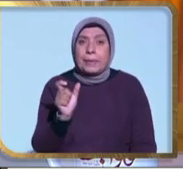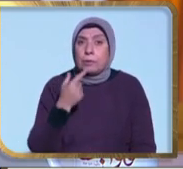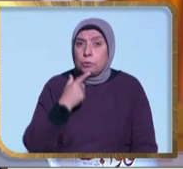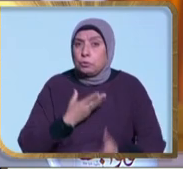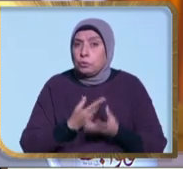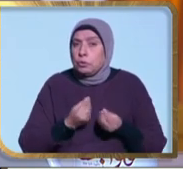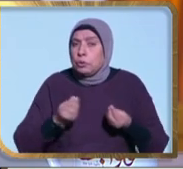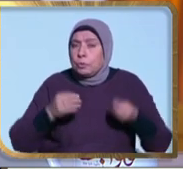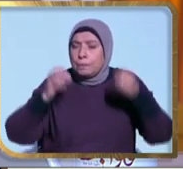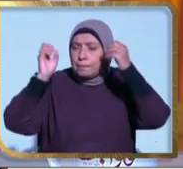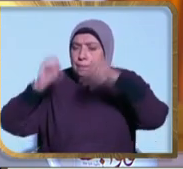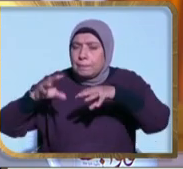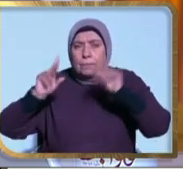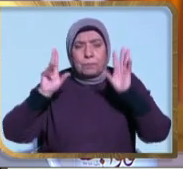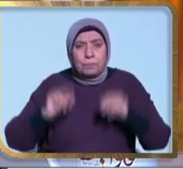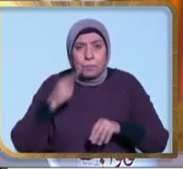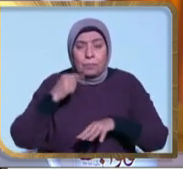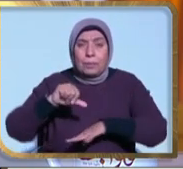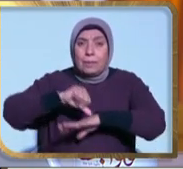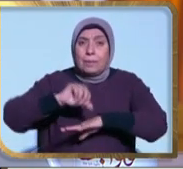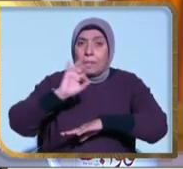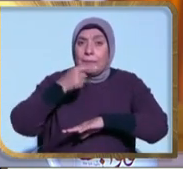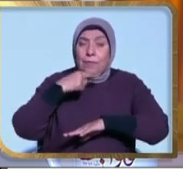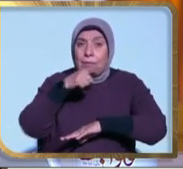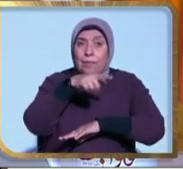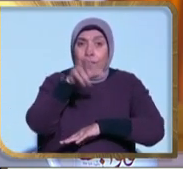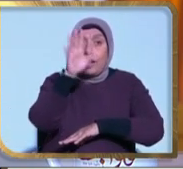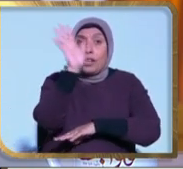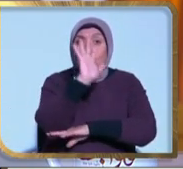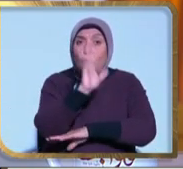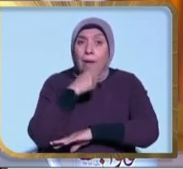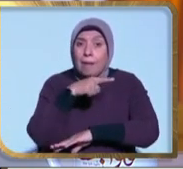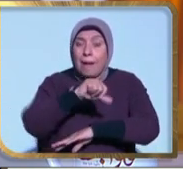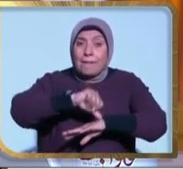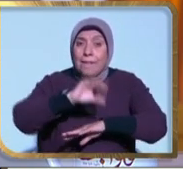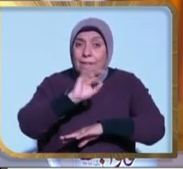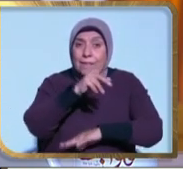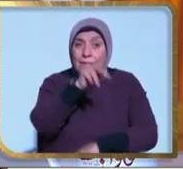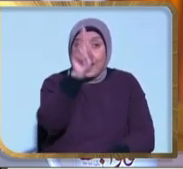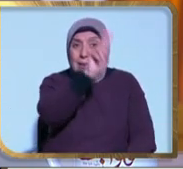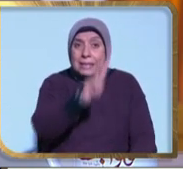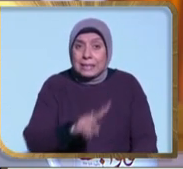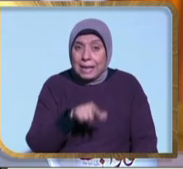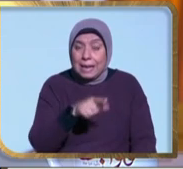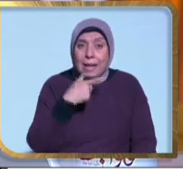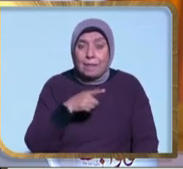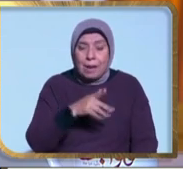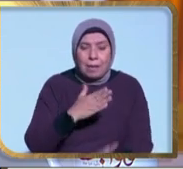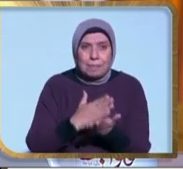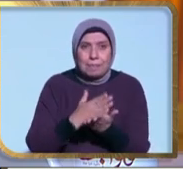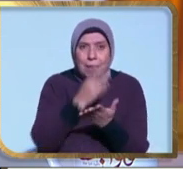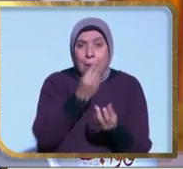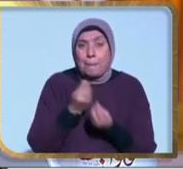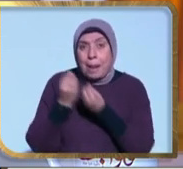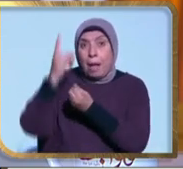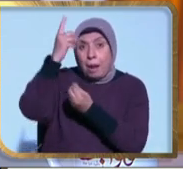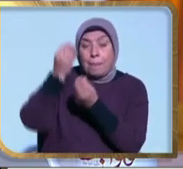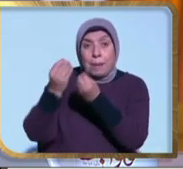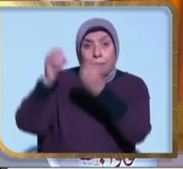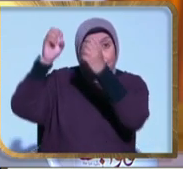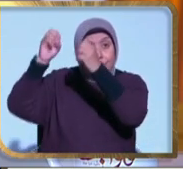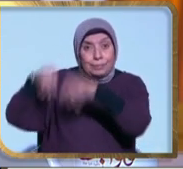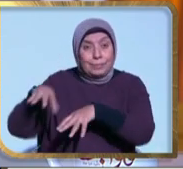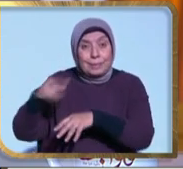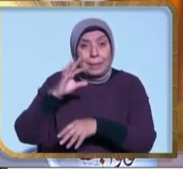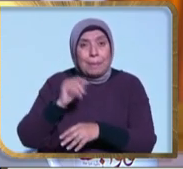سينائ المباركه المصريه بدات الاشجار دي على اوراقها تاتيهم اقراص العسل فاطعمهم